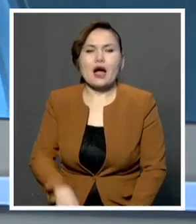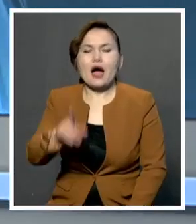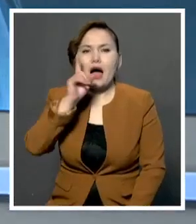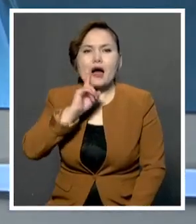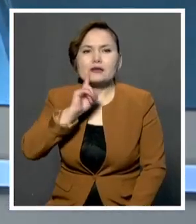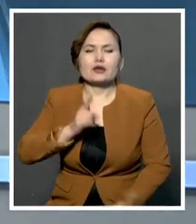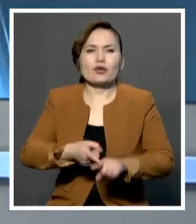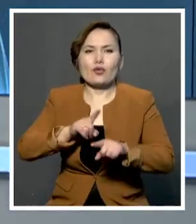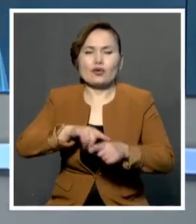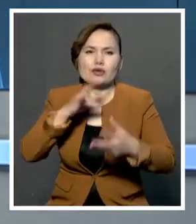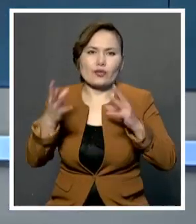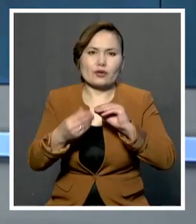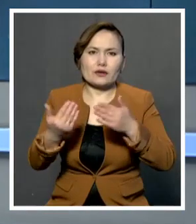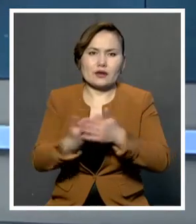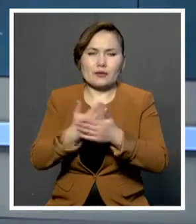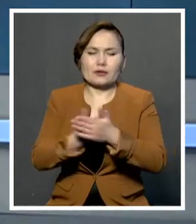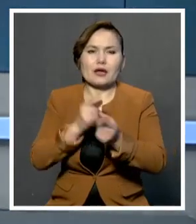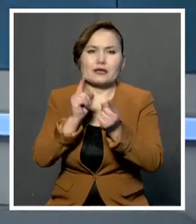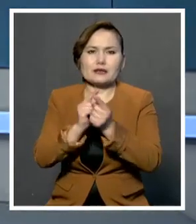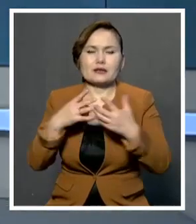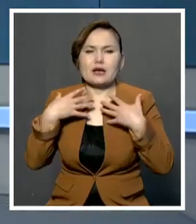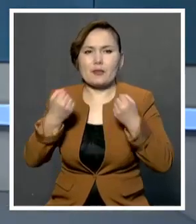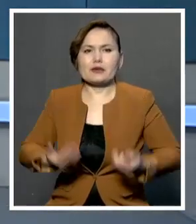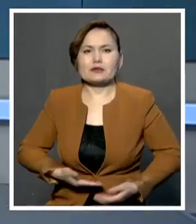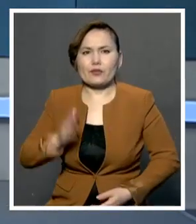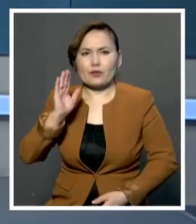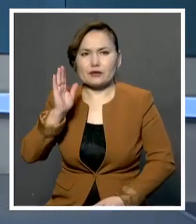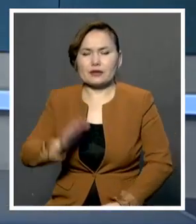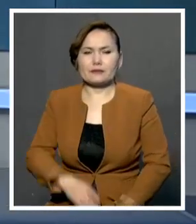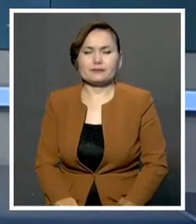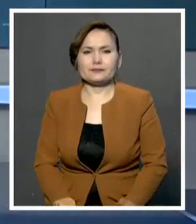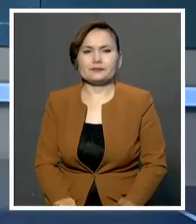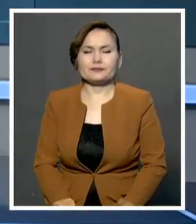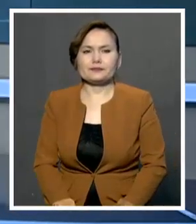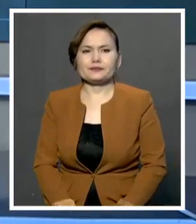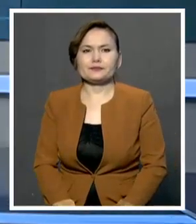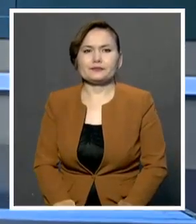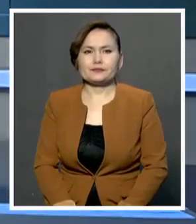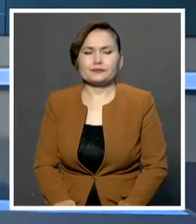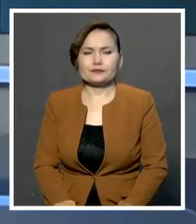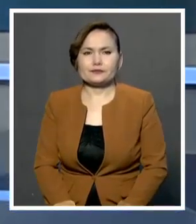Әзірге осы жаңалықтарға қатысты айтар өтініш тілектеріңіз болса, төмендегі нөмірге хабарласуға болады. Алда ауа райы мәліметі.